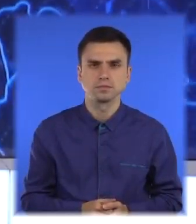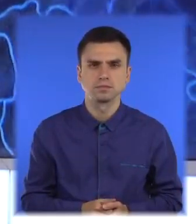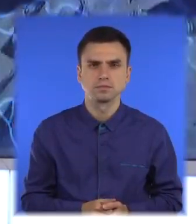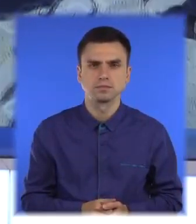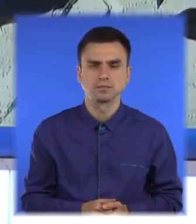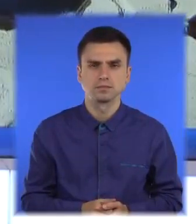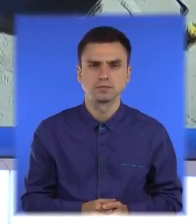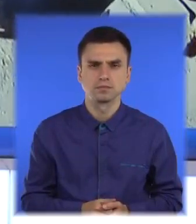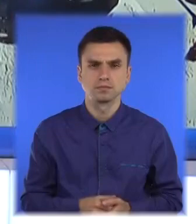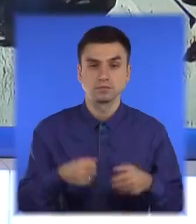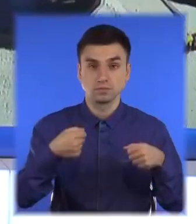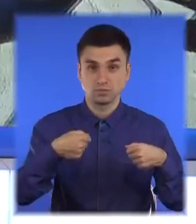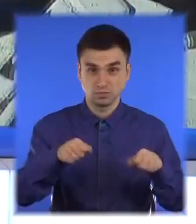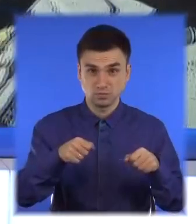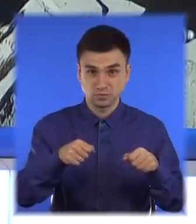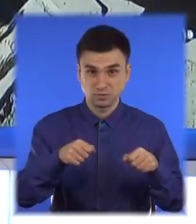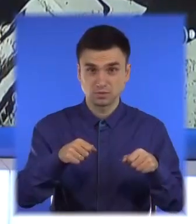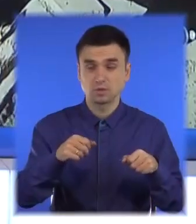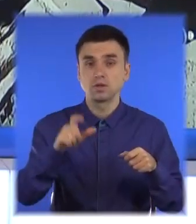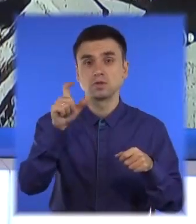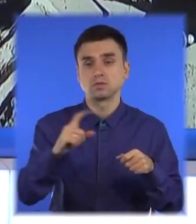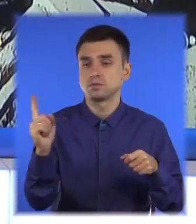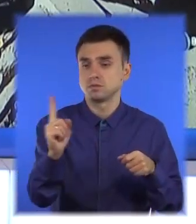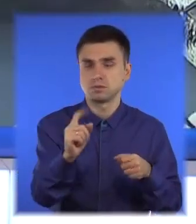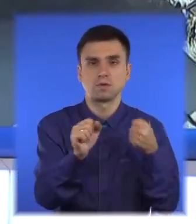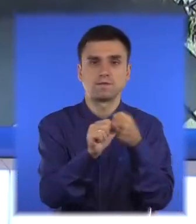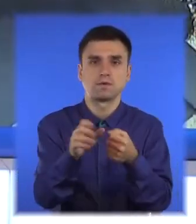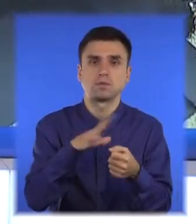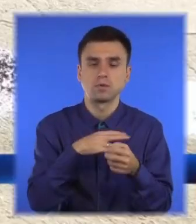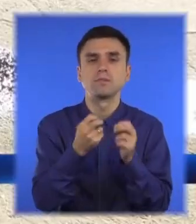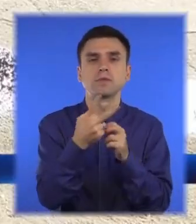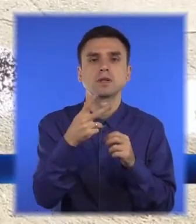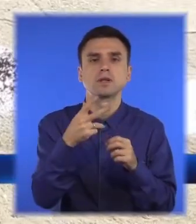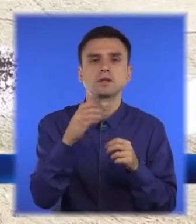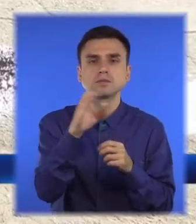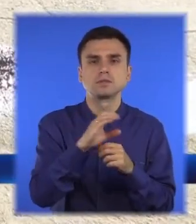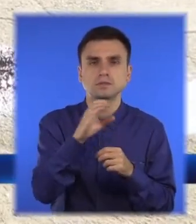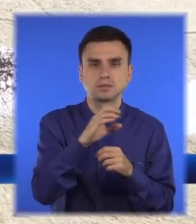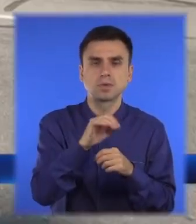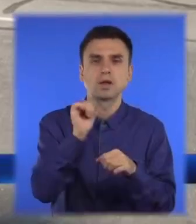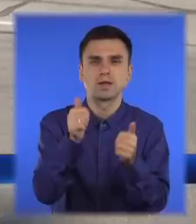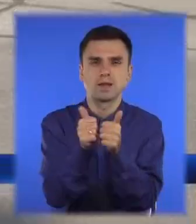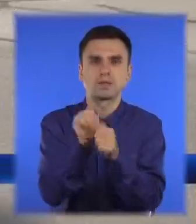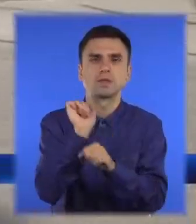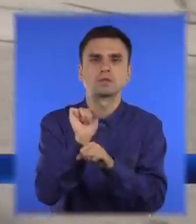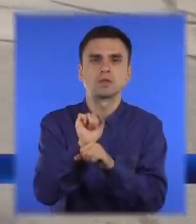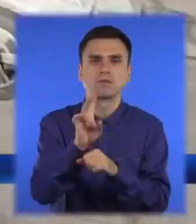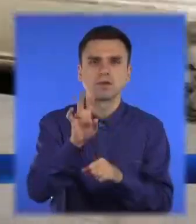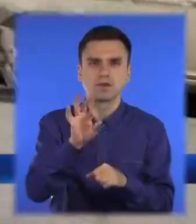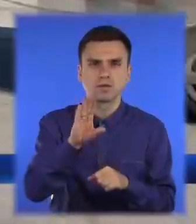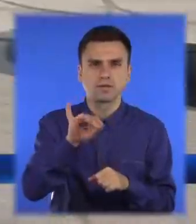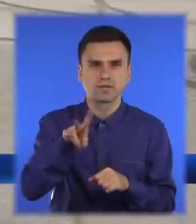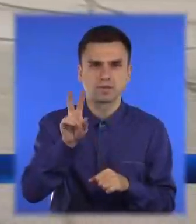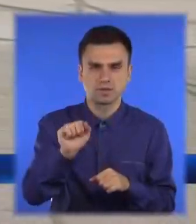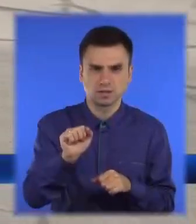Мотоцикліст збив пішохода. Інцидент трапився 13 вересня на зупинці Новинка. За словами очевидців, чоловік переходив дорогу на